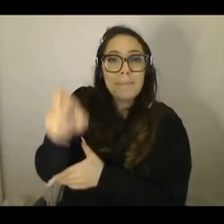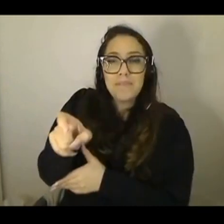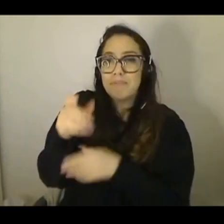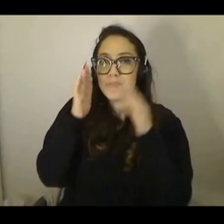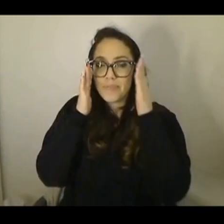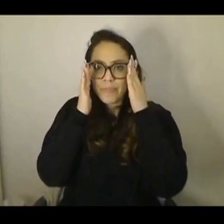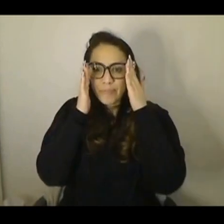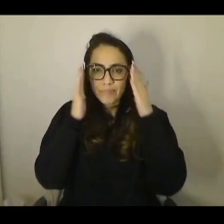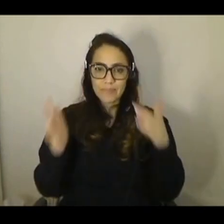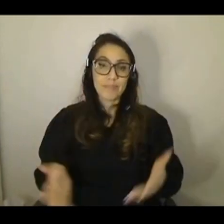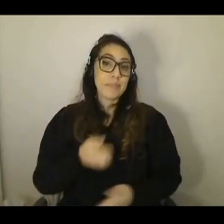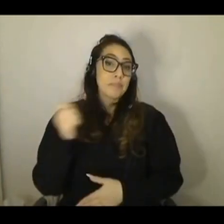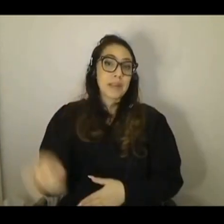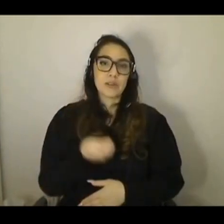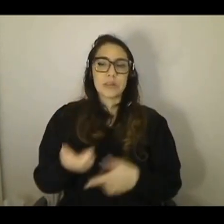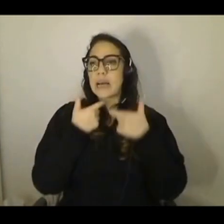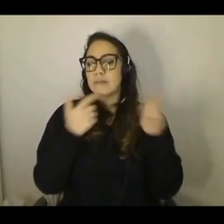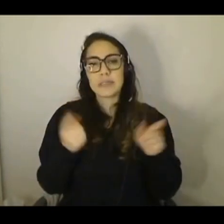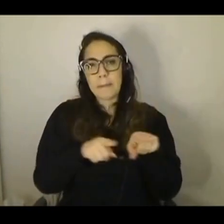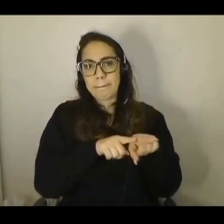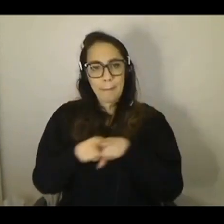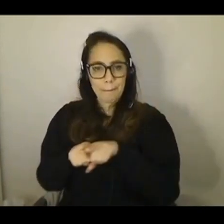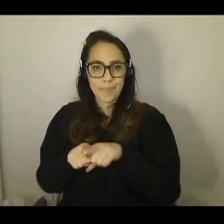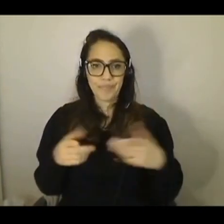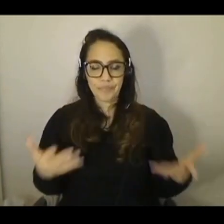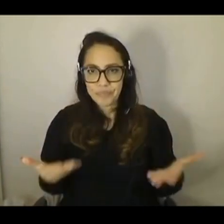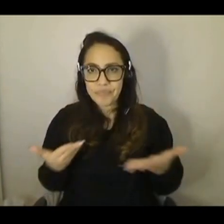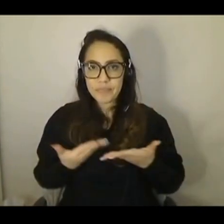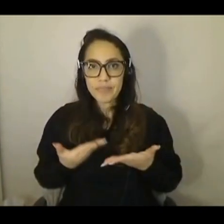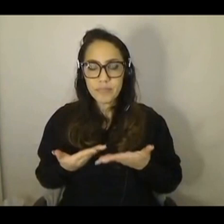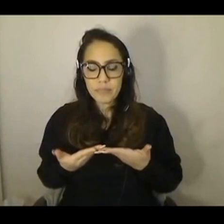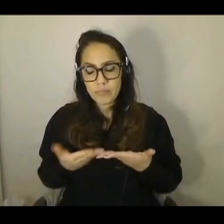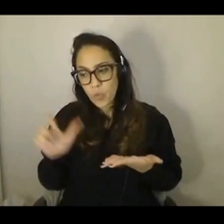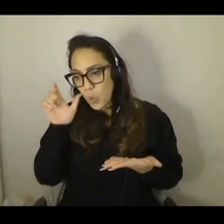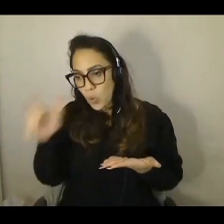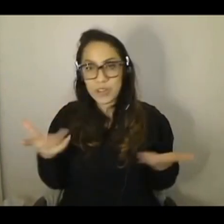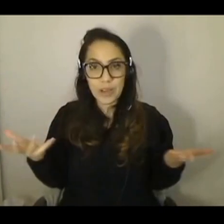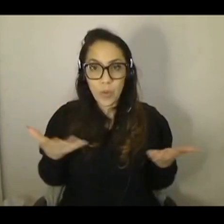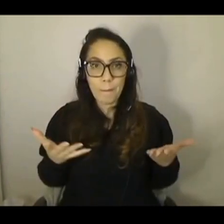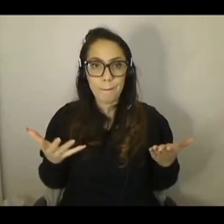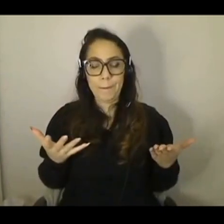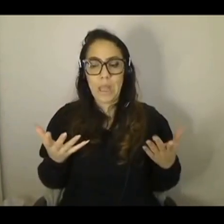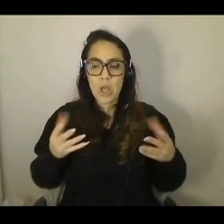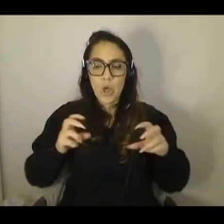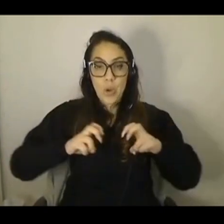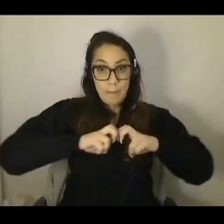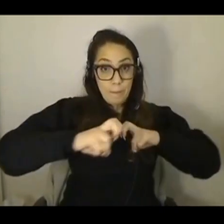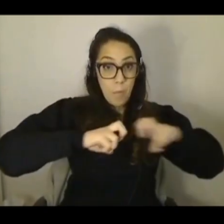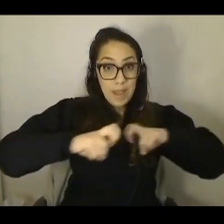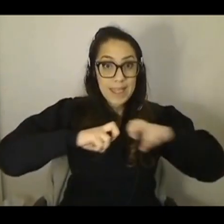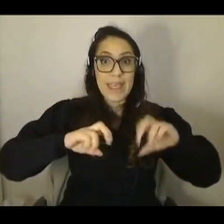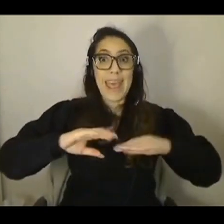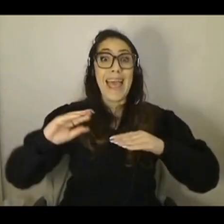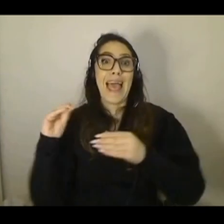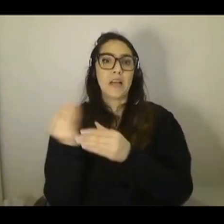d'accessibilité, c'est toujours la même chose, en fait. On est dans cette logique des mobilités inclusives et de d'accessibilité